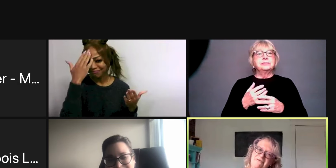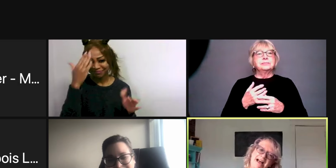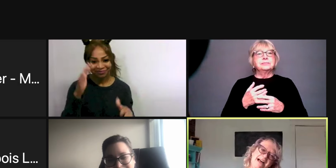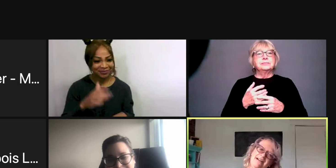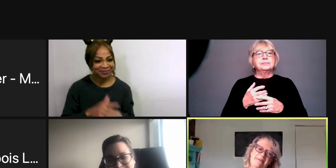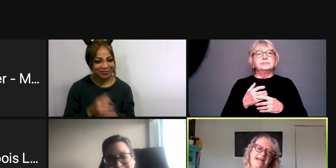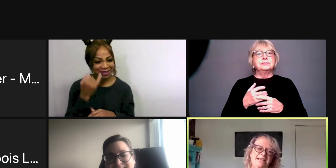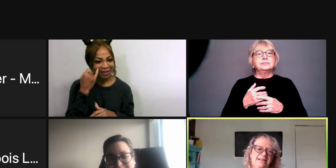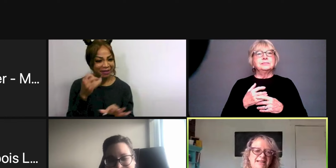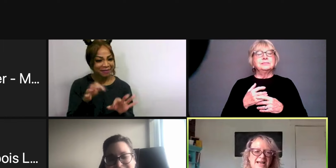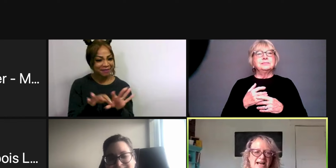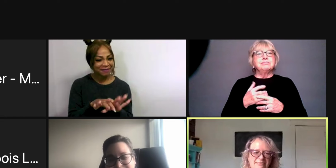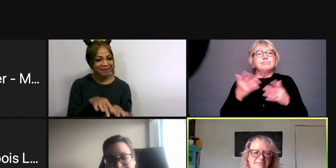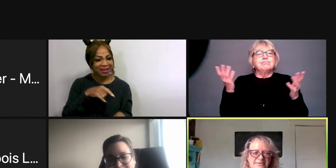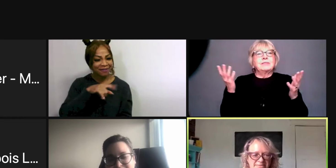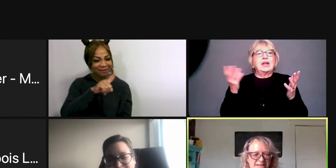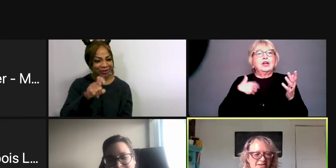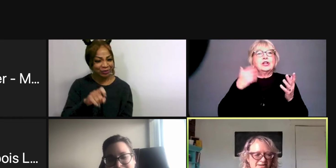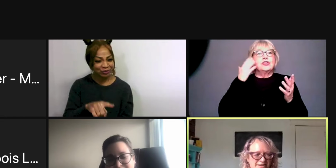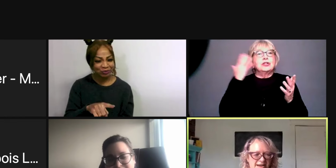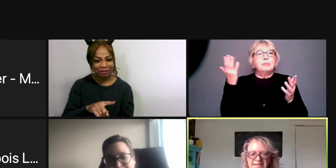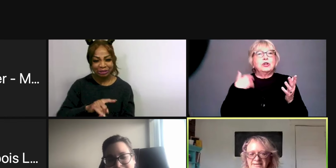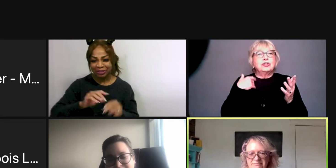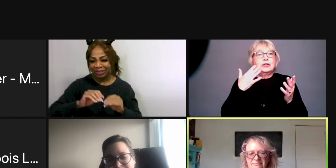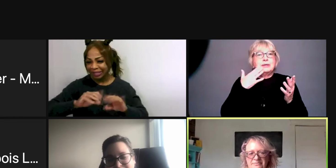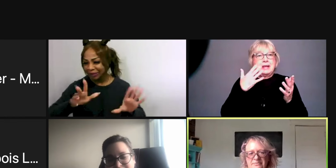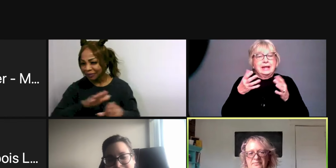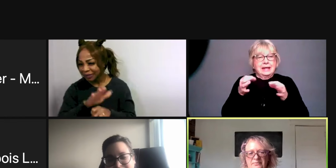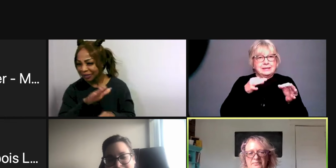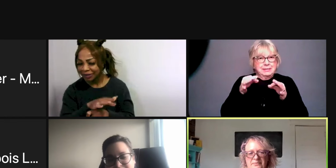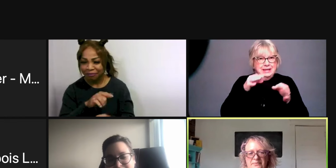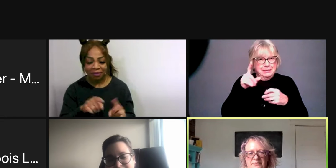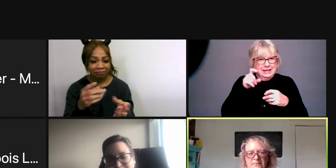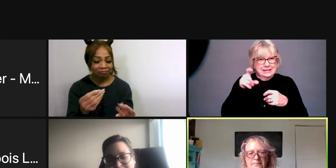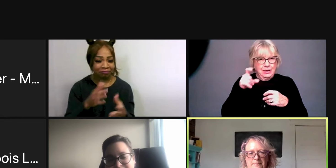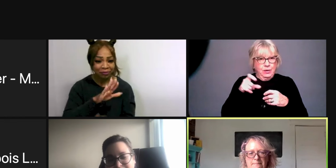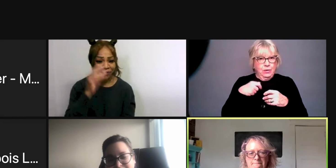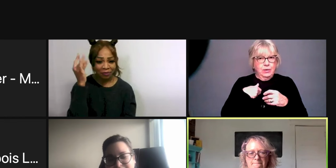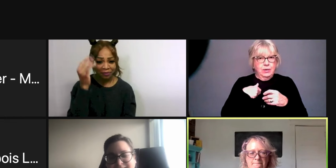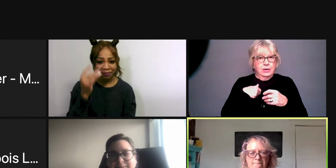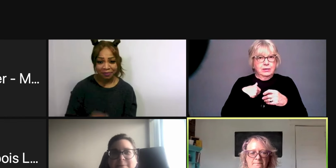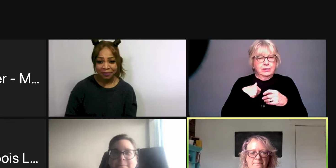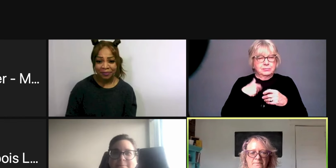alors je ne sais pas si j'ai bien expliqué ma question mais